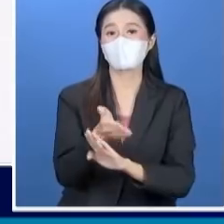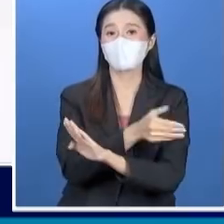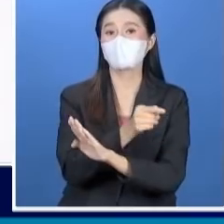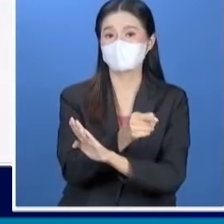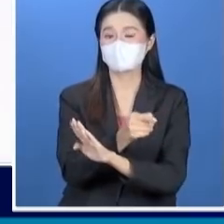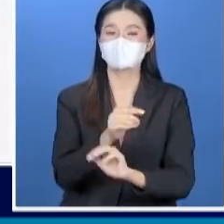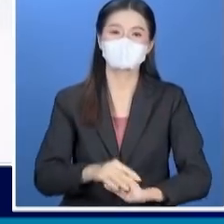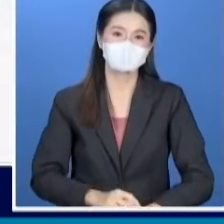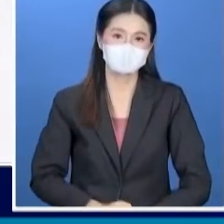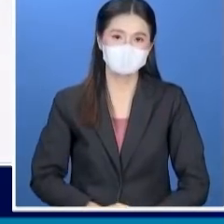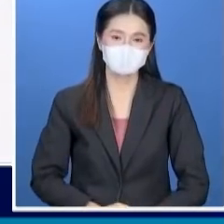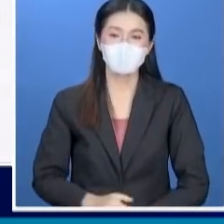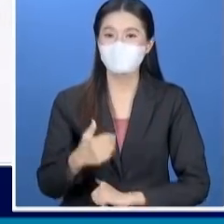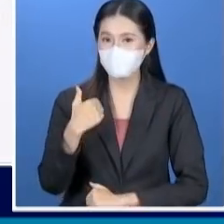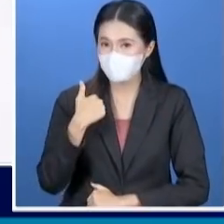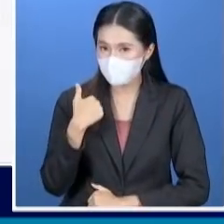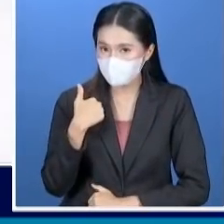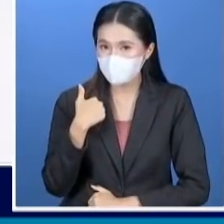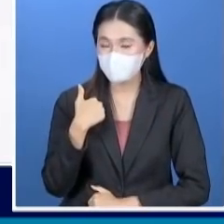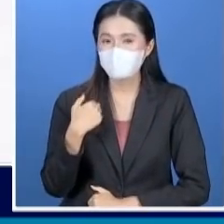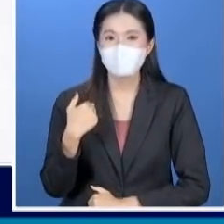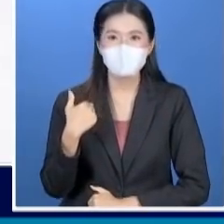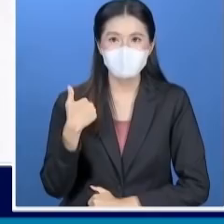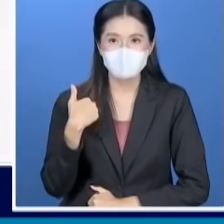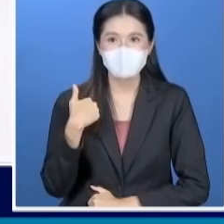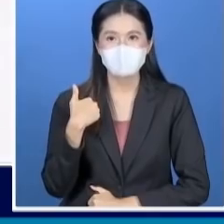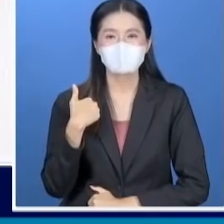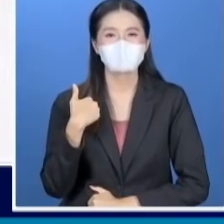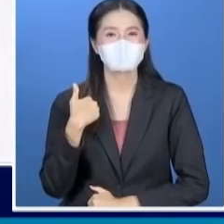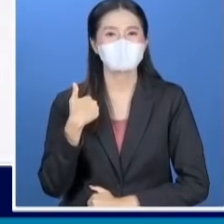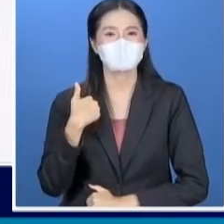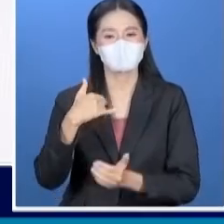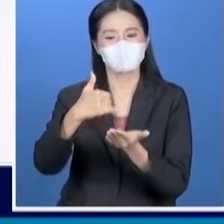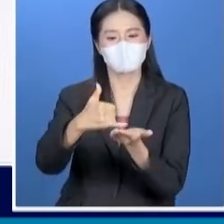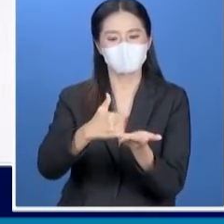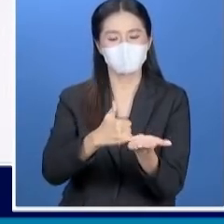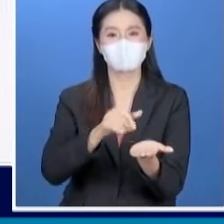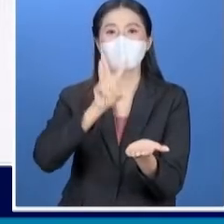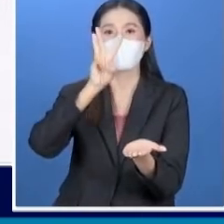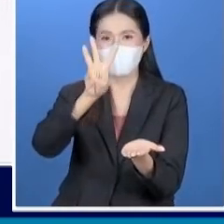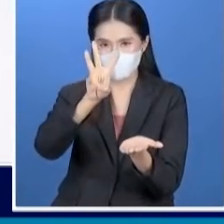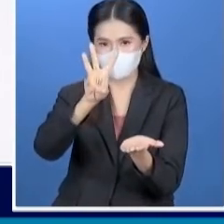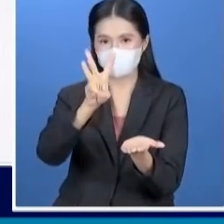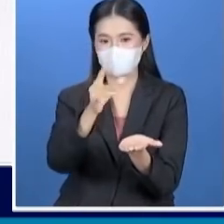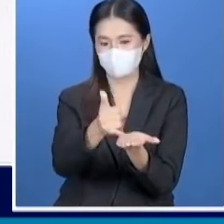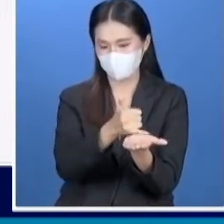ามีผู้โดยสารอยู่ในเรือทั้งหมด6คนนะ